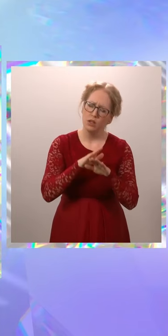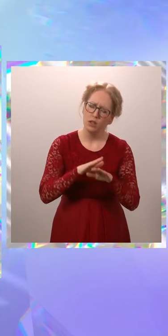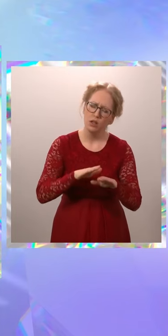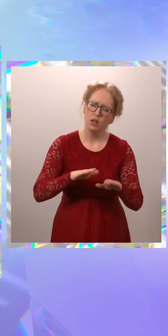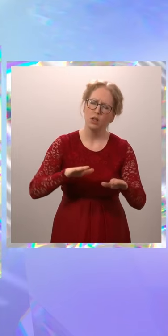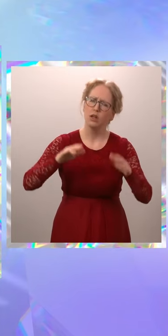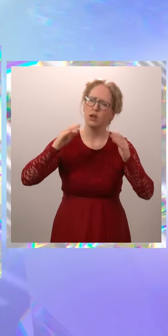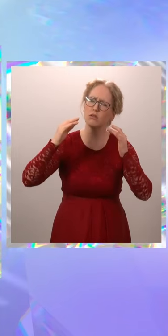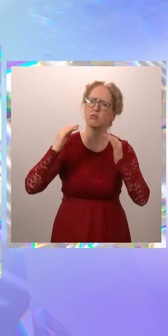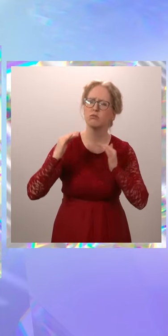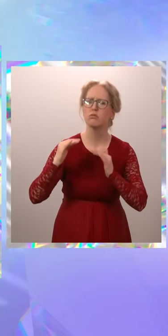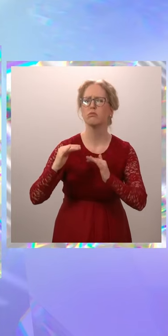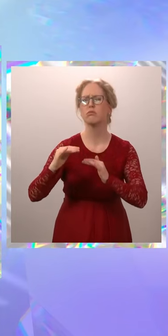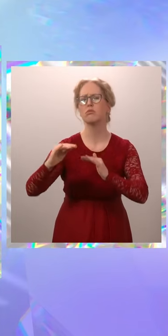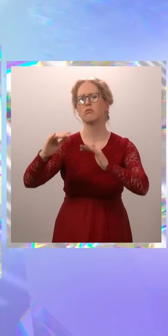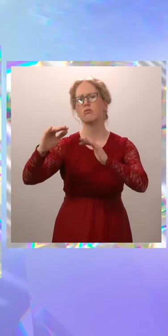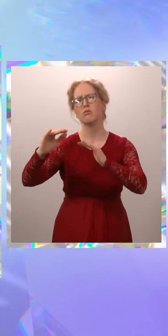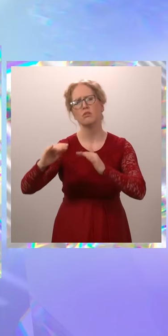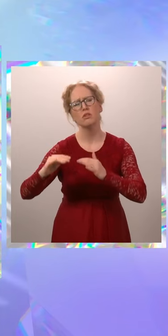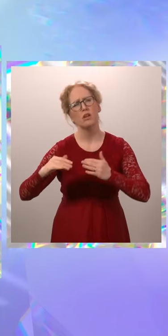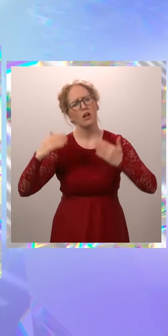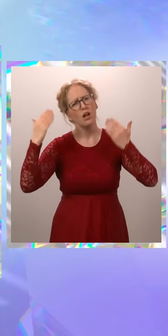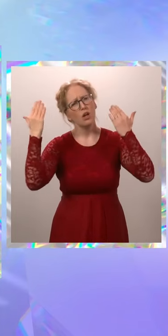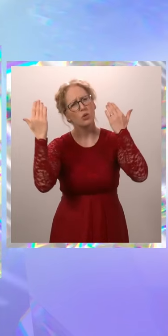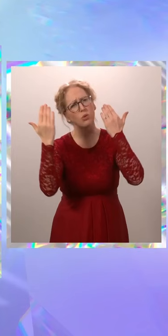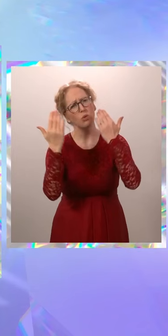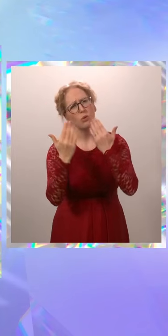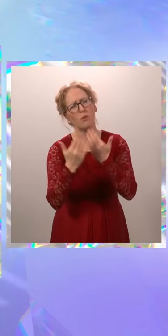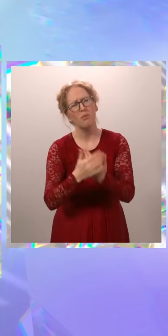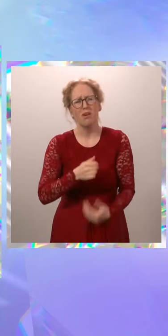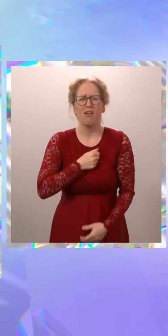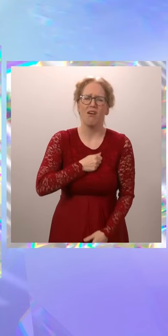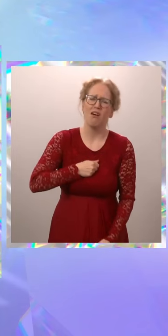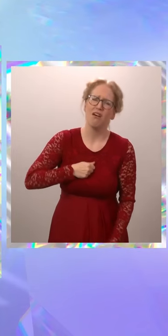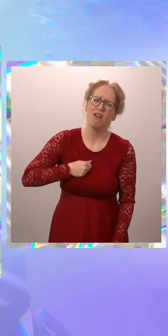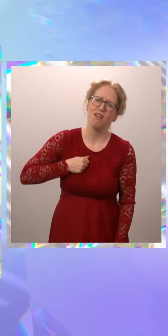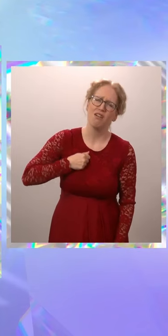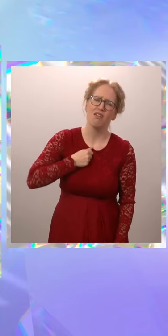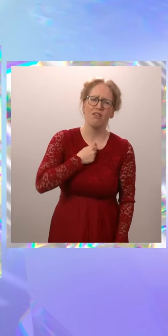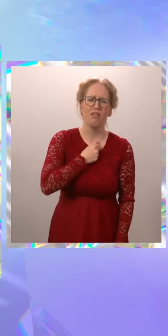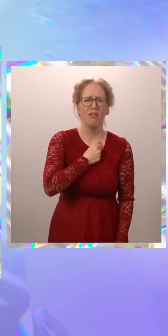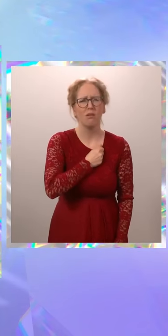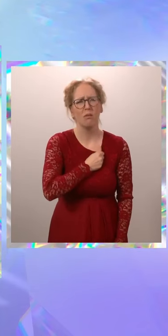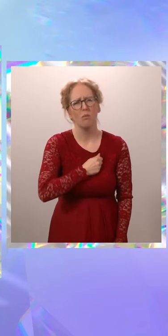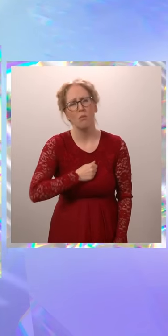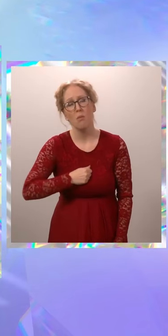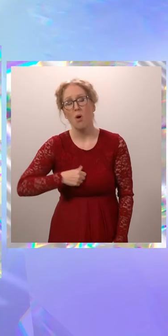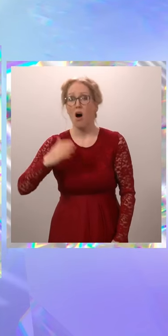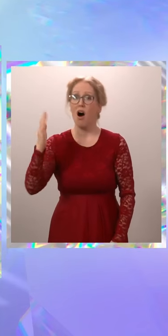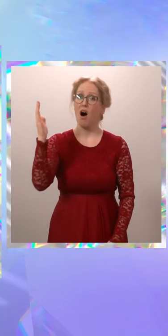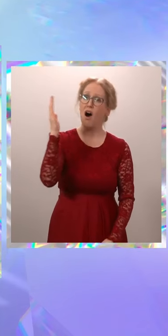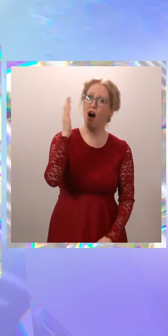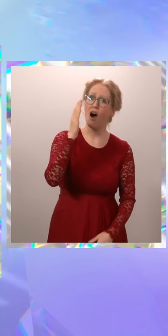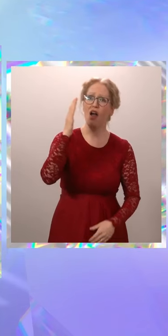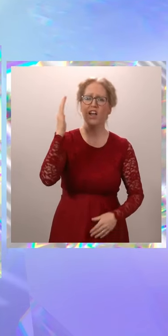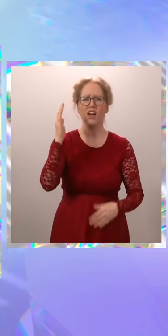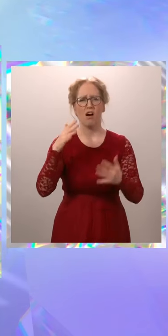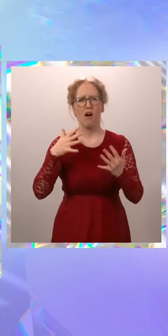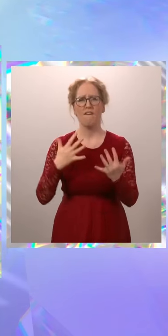hiljaa, tummana kaipuuta soi. Aika on korjannut